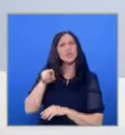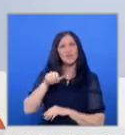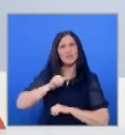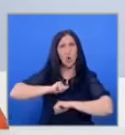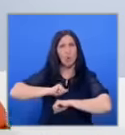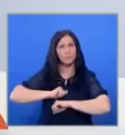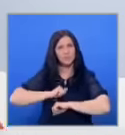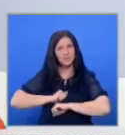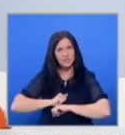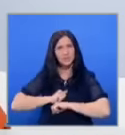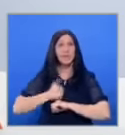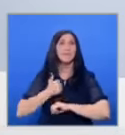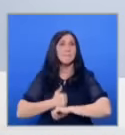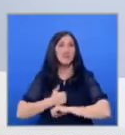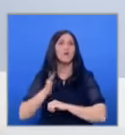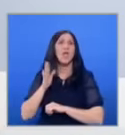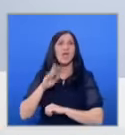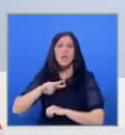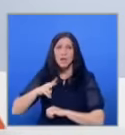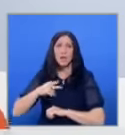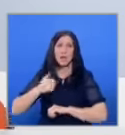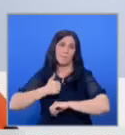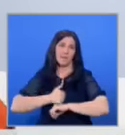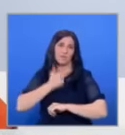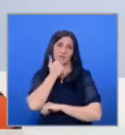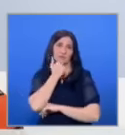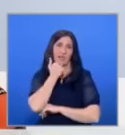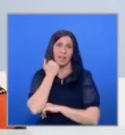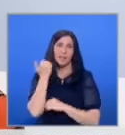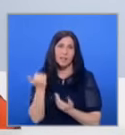общинските кметове, дали това са кметовете на селата.